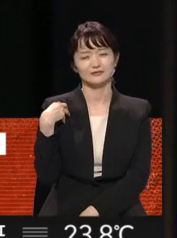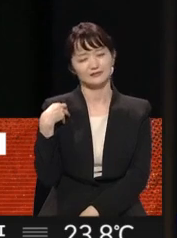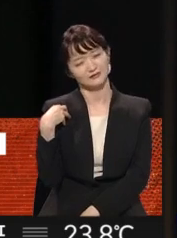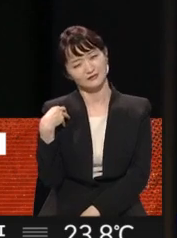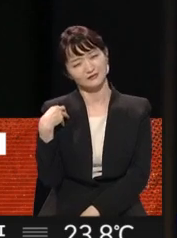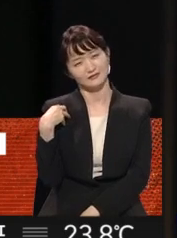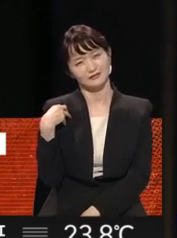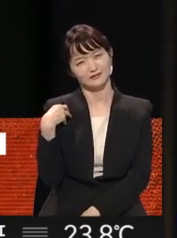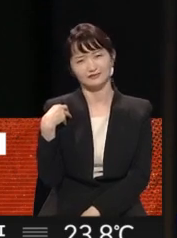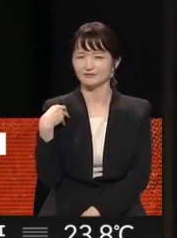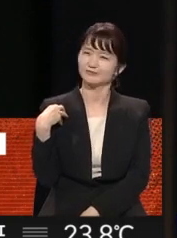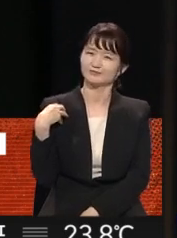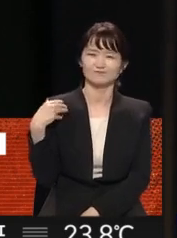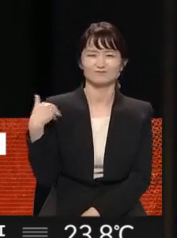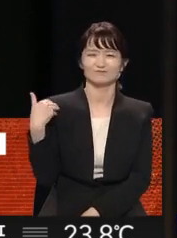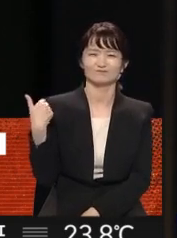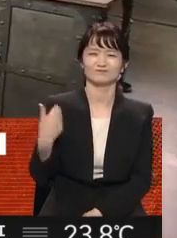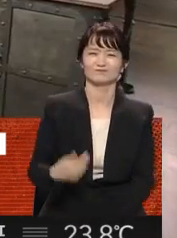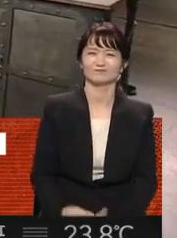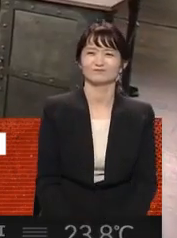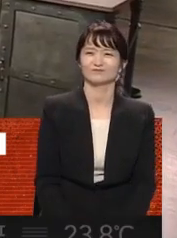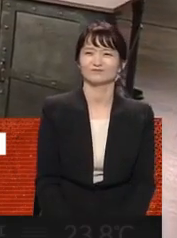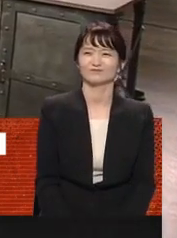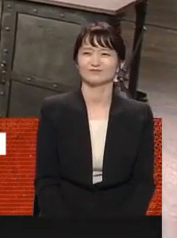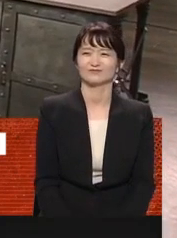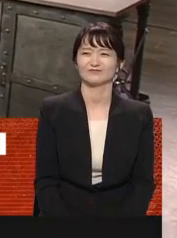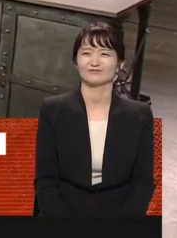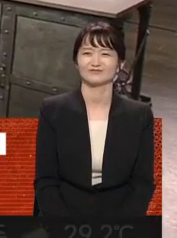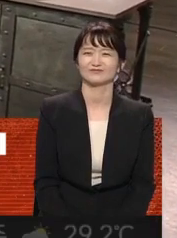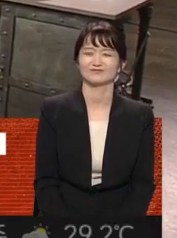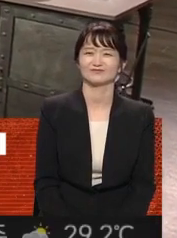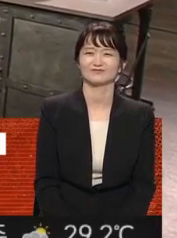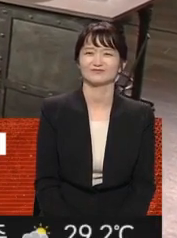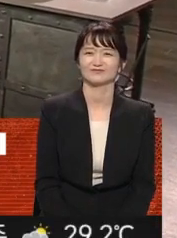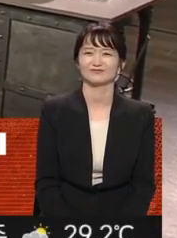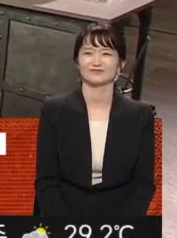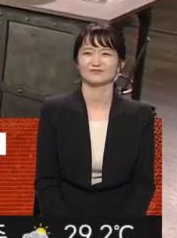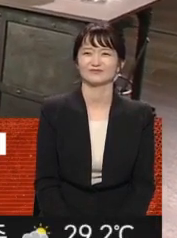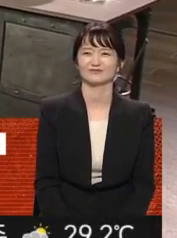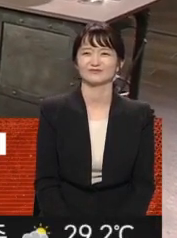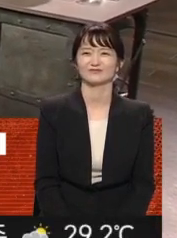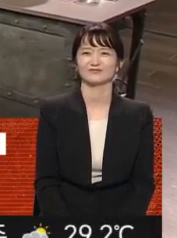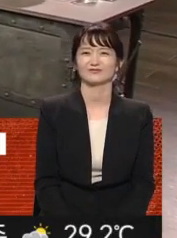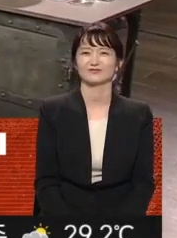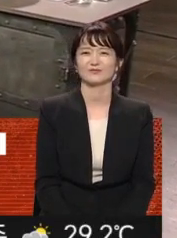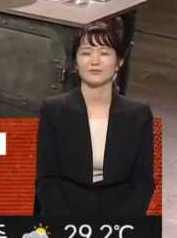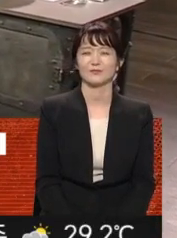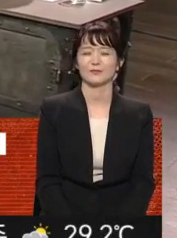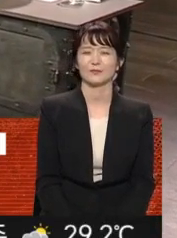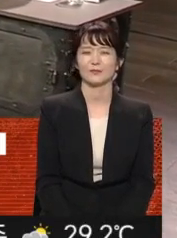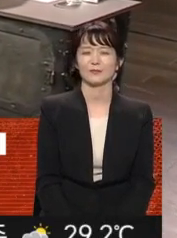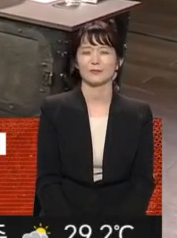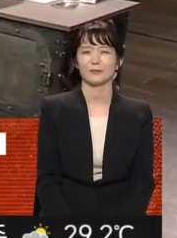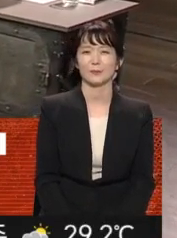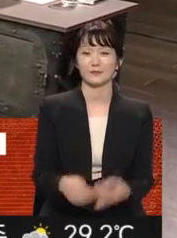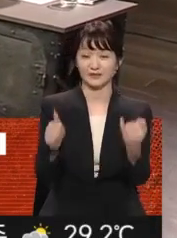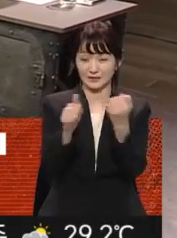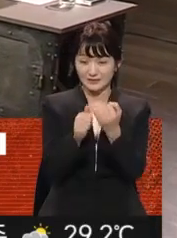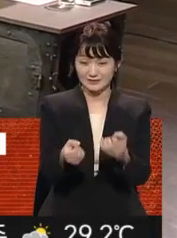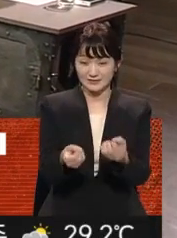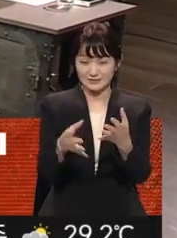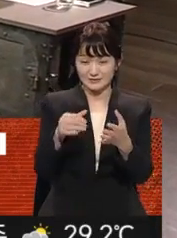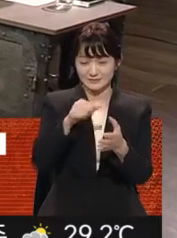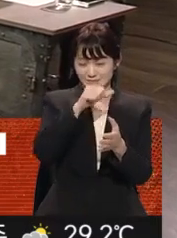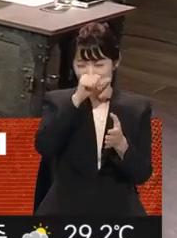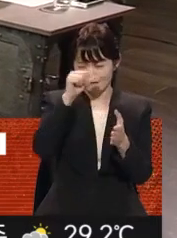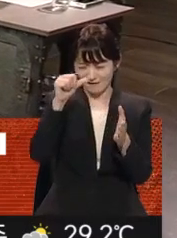사실 솔직히 잘 모르겠습니다. 아, 상당히 좀 솔직하게 얘기를 하는데. 자, 백 변호사님. 네. 아, 진짜 평생 잊을 수 없는